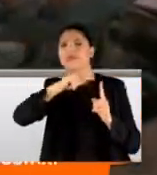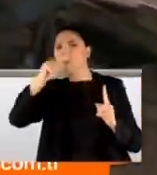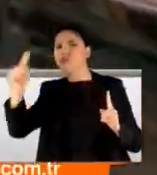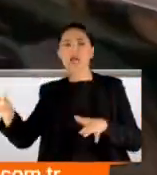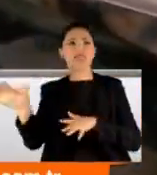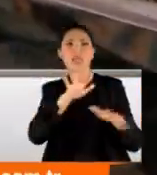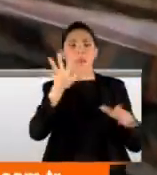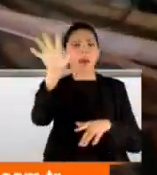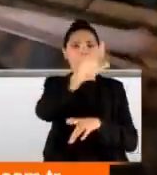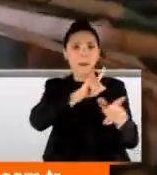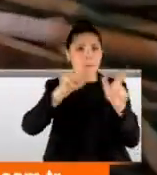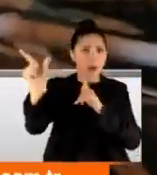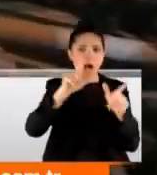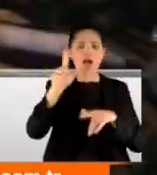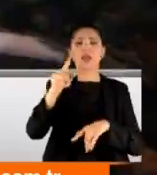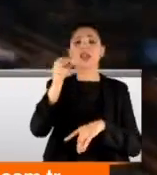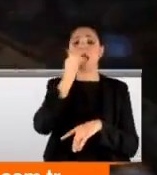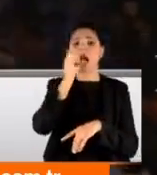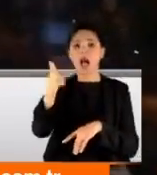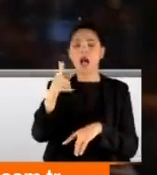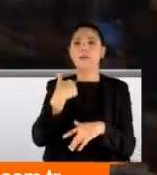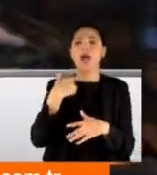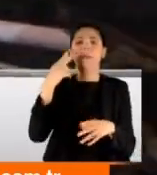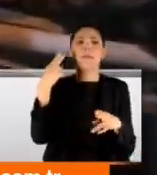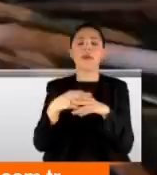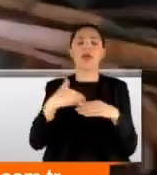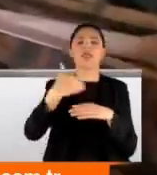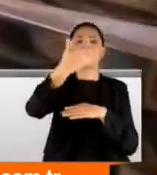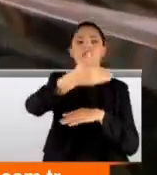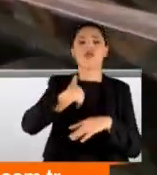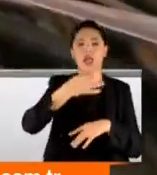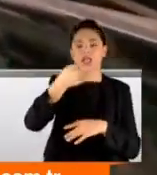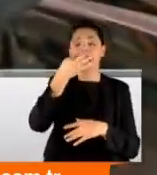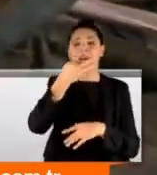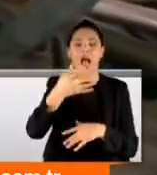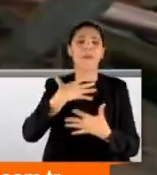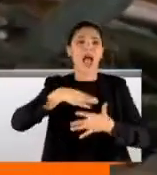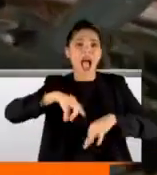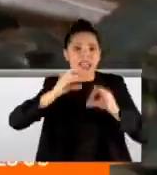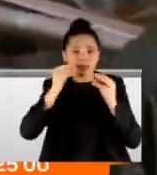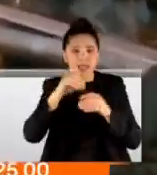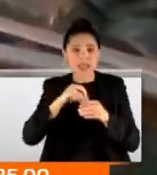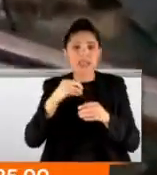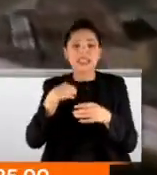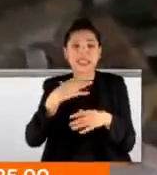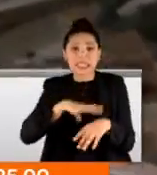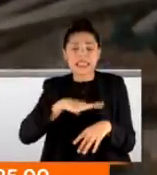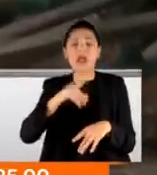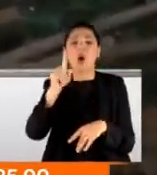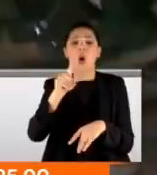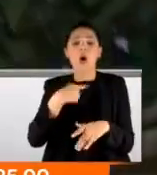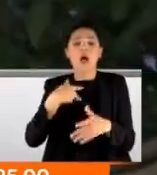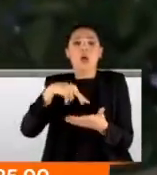çığlıkları koptu. Haberci refleksiyle bir anda dışarı çıkıp haber yapmak istedim o an. Ama yerimden dahi kımıldayamadım. O